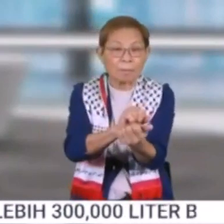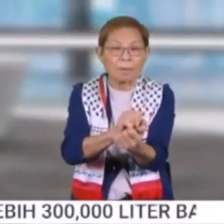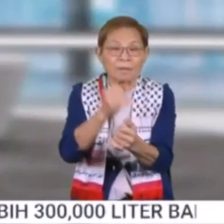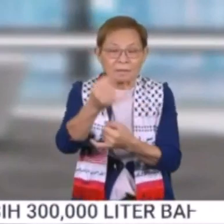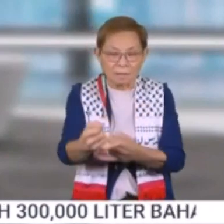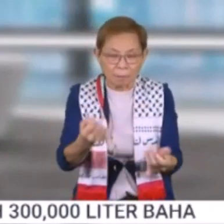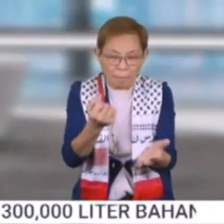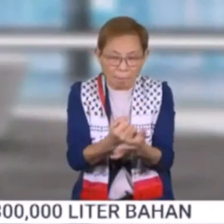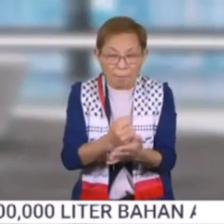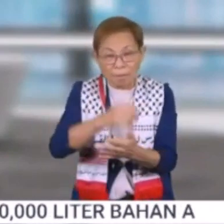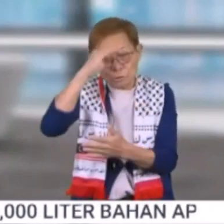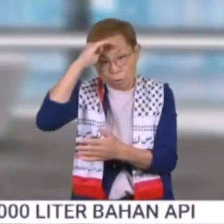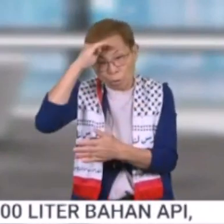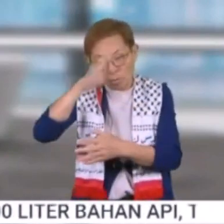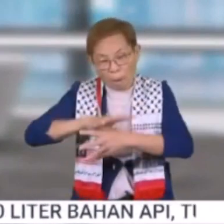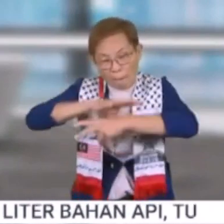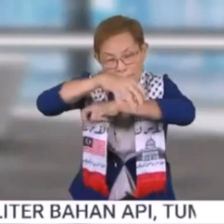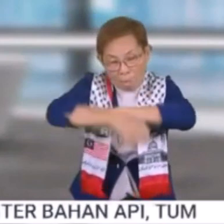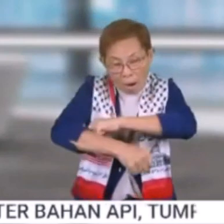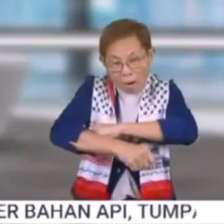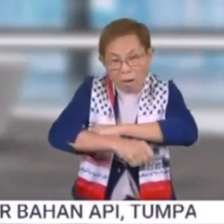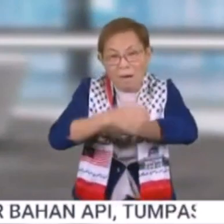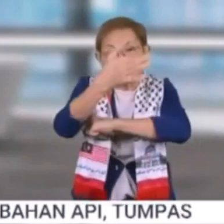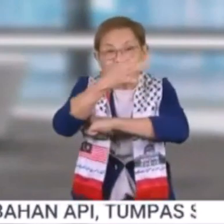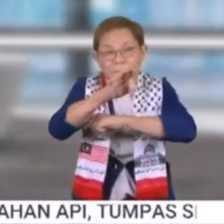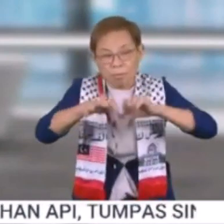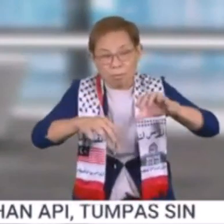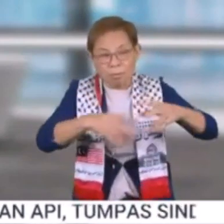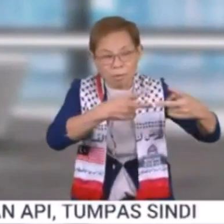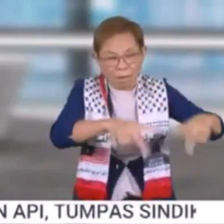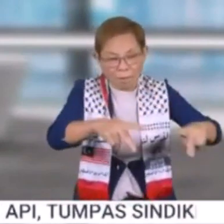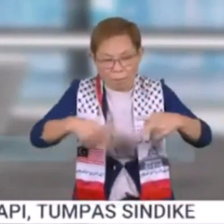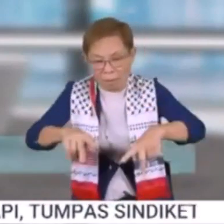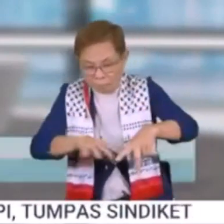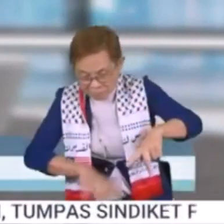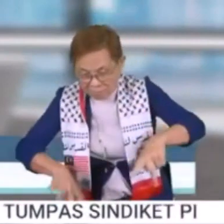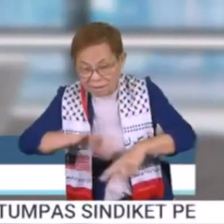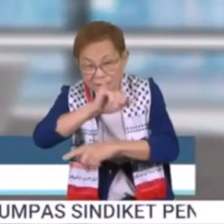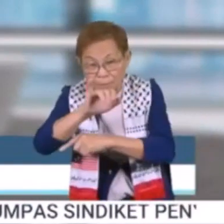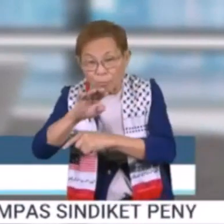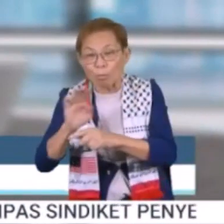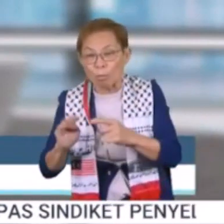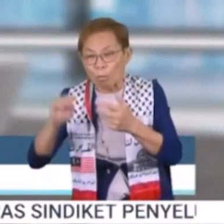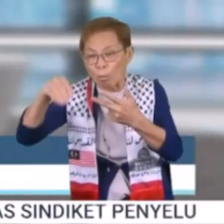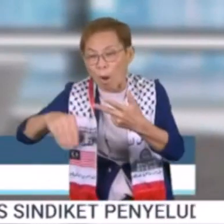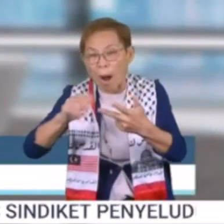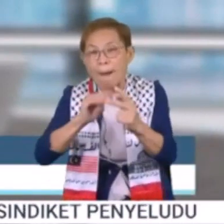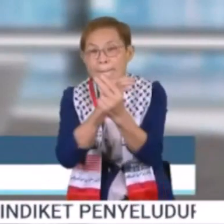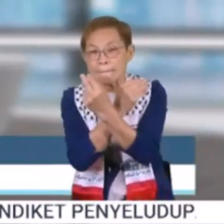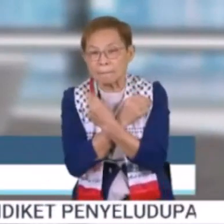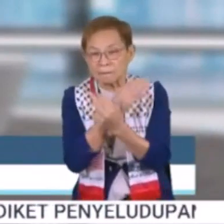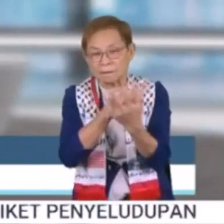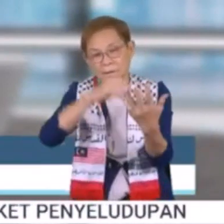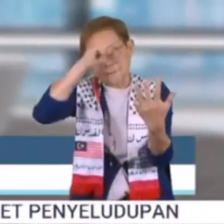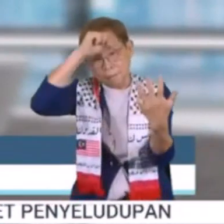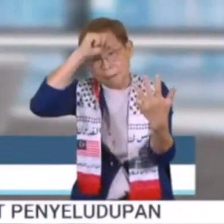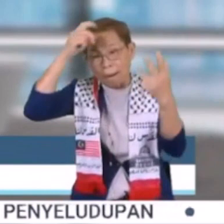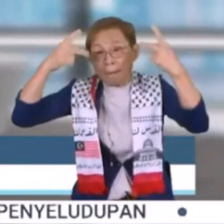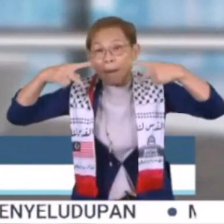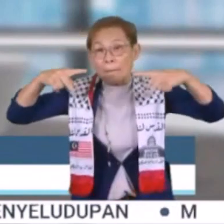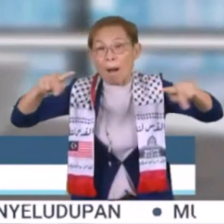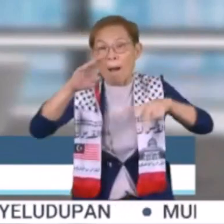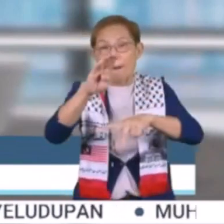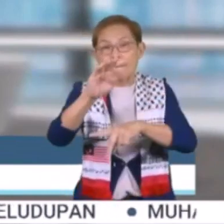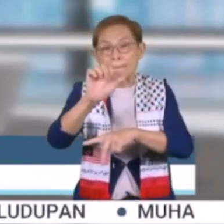Jabatan Imigresen Malaysia Johor dalam serbuan di 19 premis di Johor Bahru, Muar, Mersing dan Segamat.